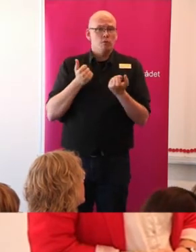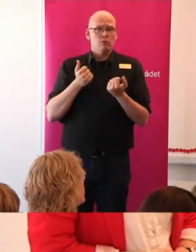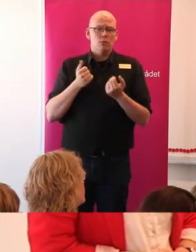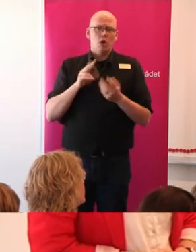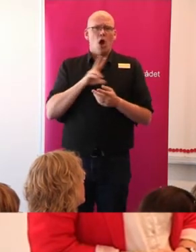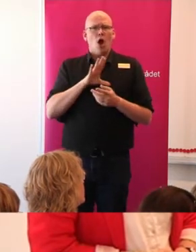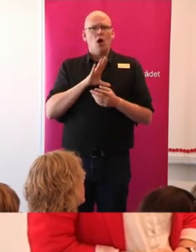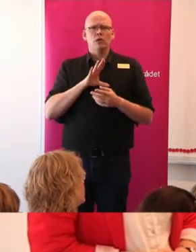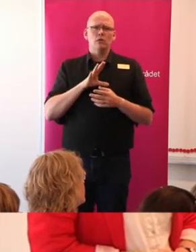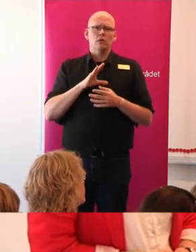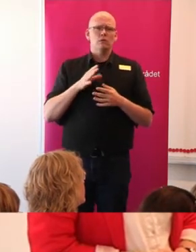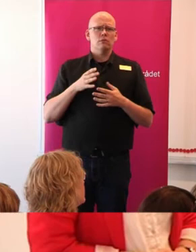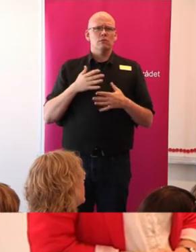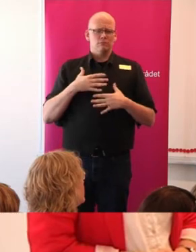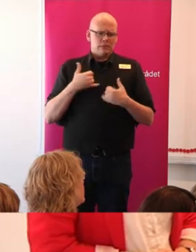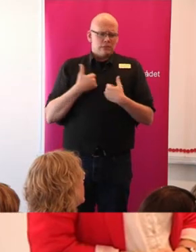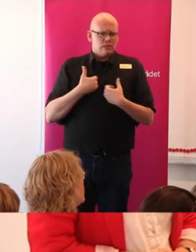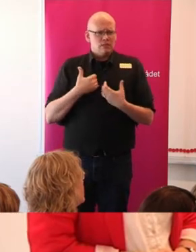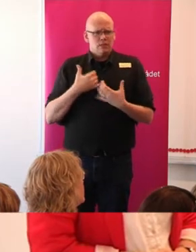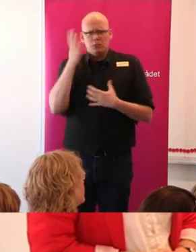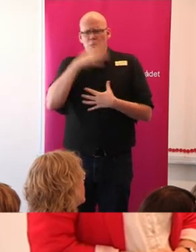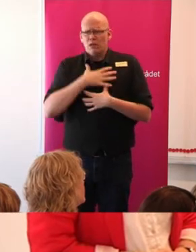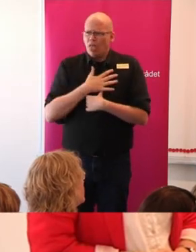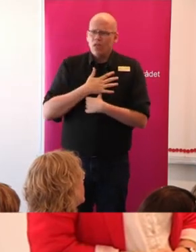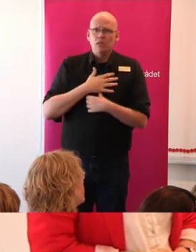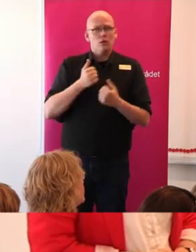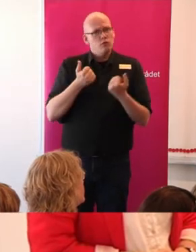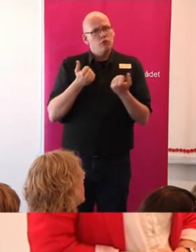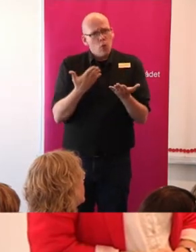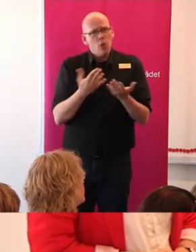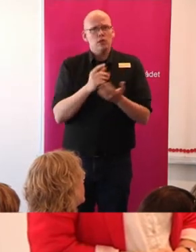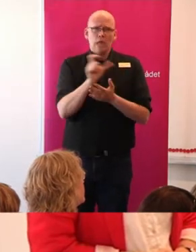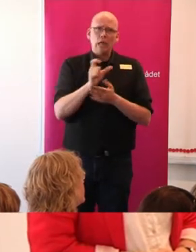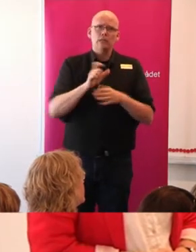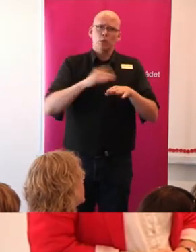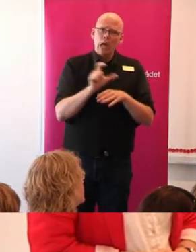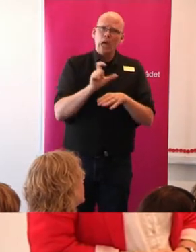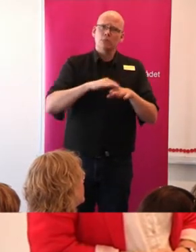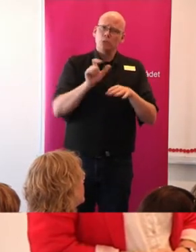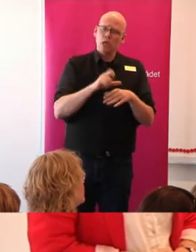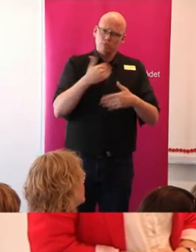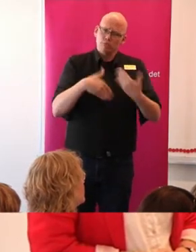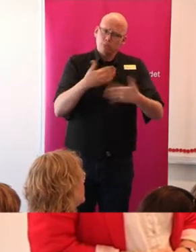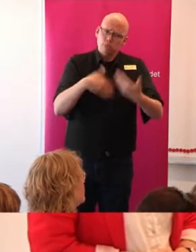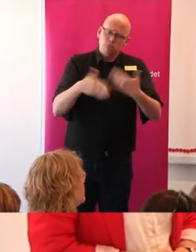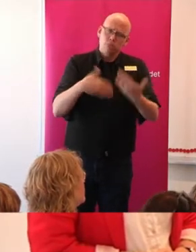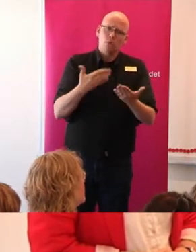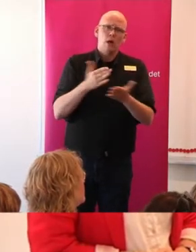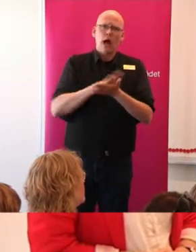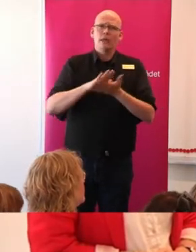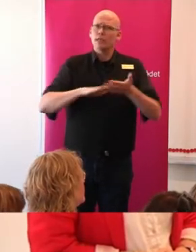trasig själ, kanske en möjlighet till och en chans till och inte ge upp och göra det en gång till.